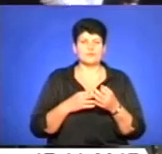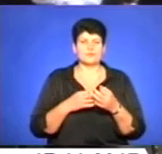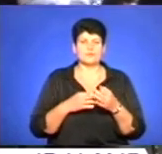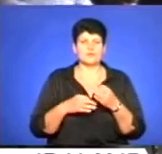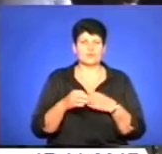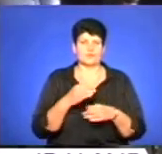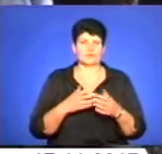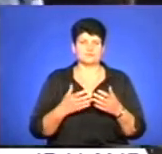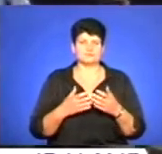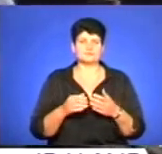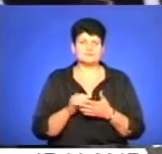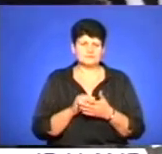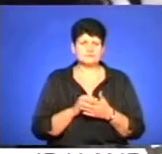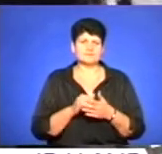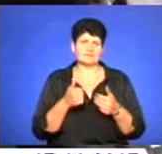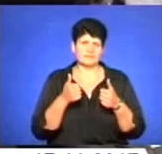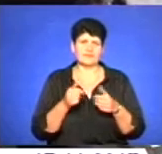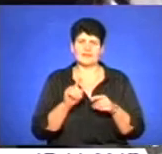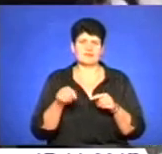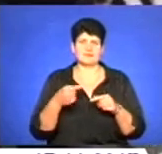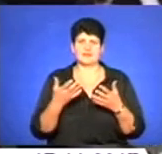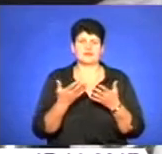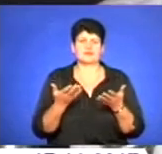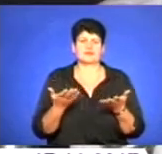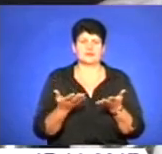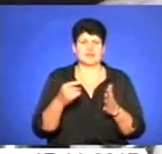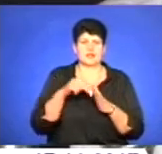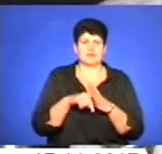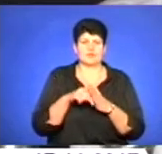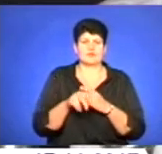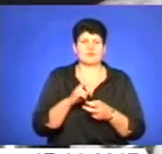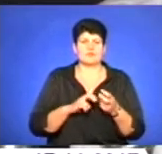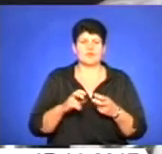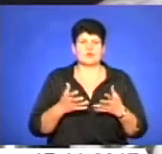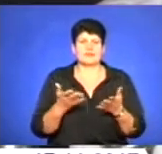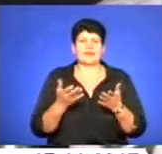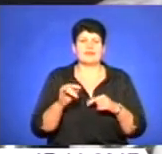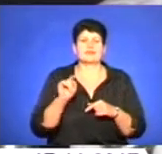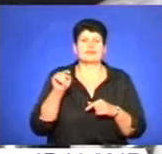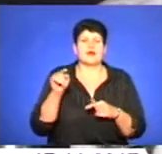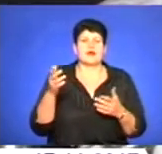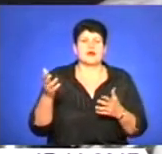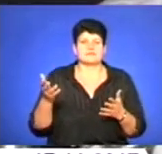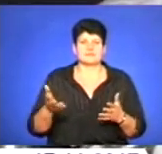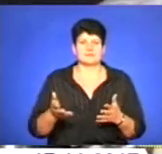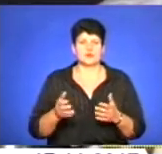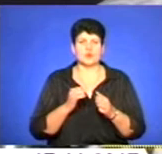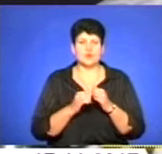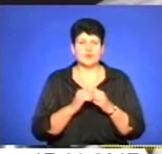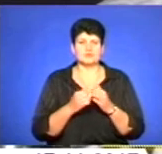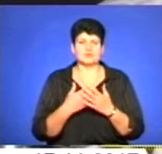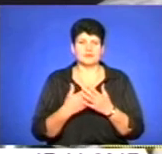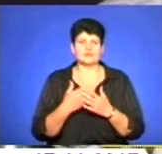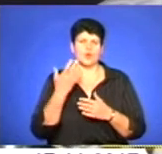нерви. Матеріал сам гарний, він не вимагає якихось, знаєте, таких глибоких пошуків десь там. Кожен, напевно,